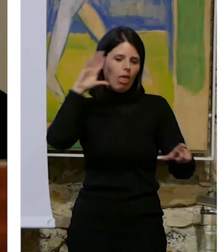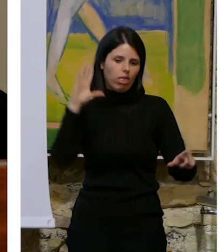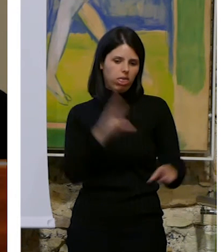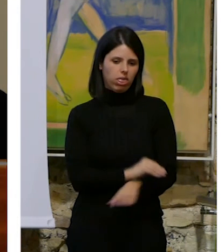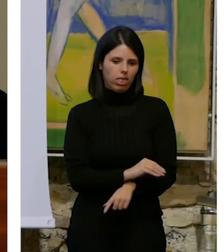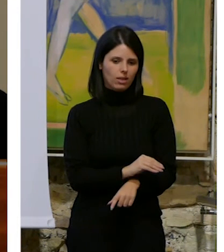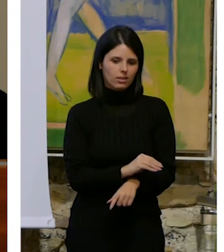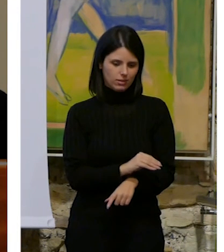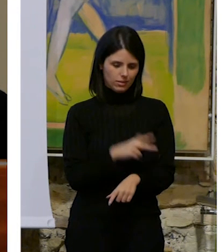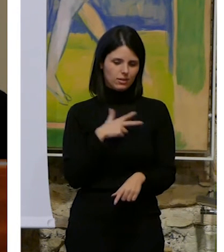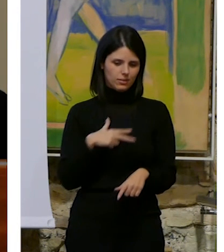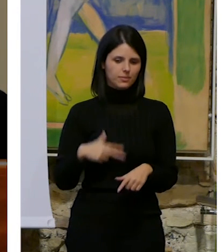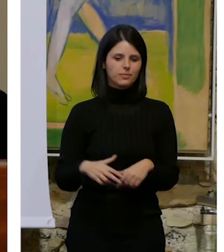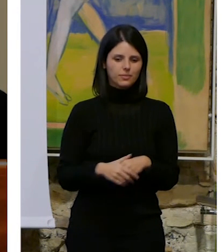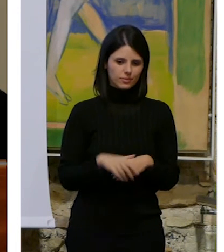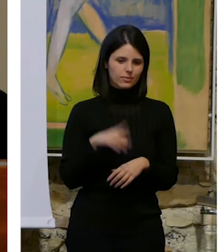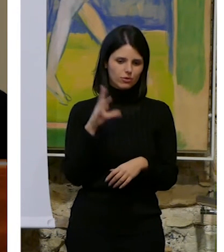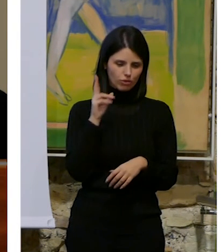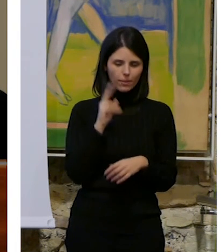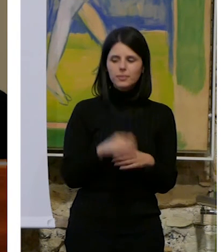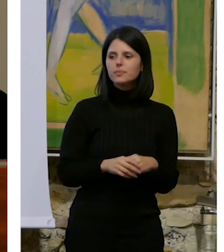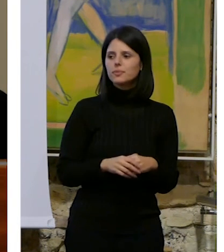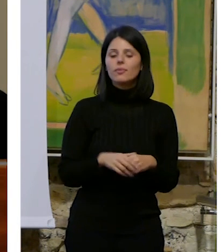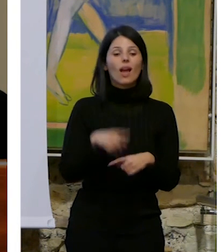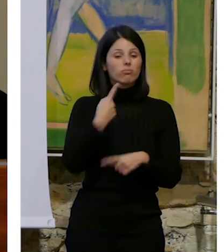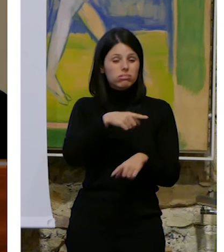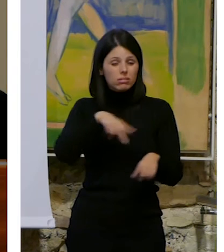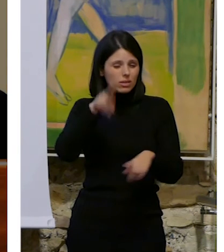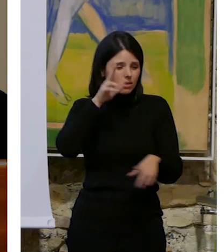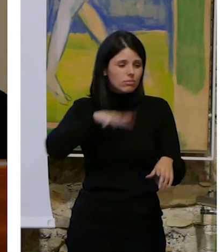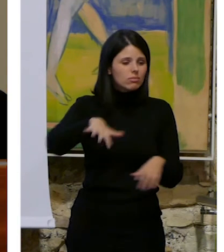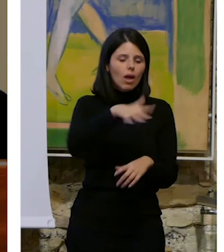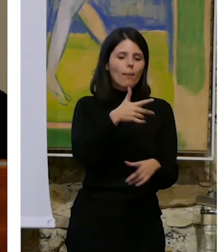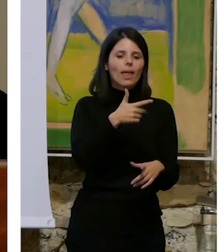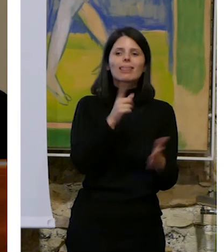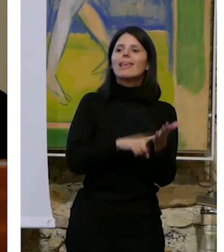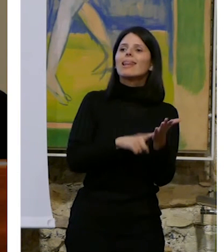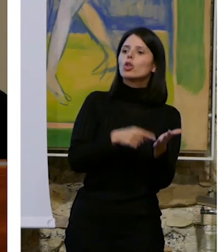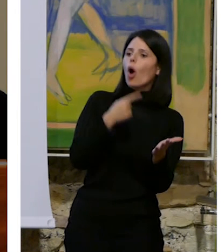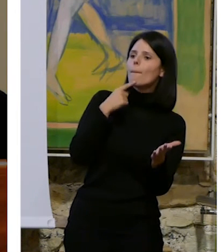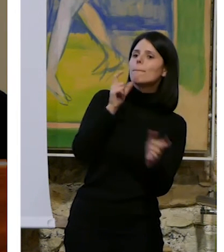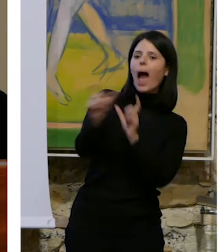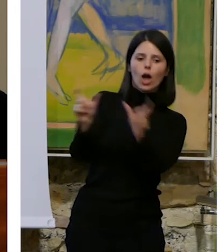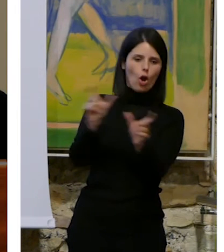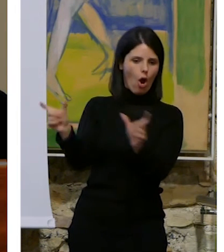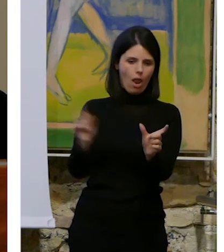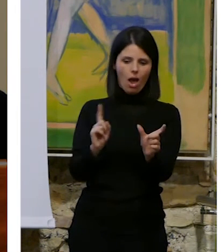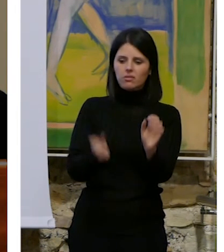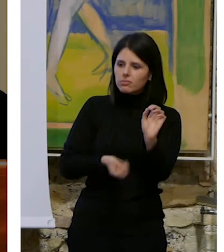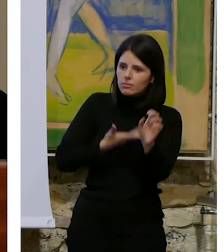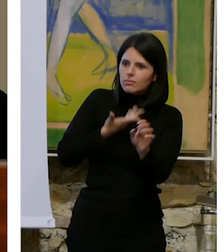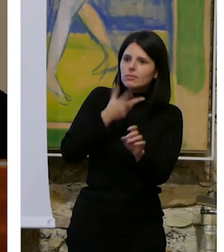molto importante, questa parte cosciente della comunità rimbambita non ha diritto di parola, non si